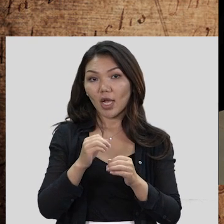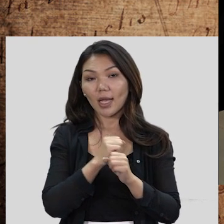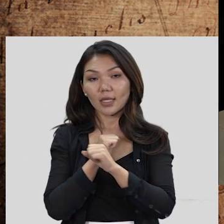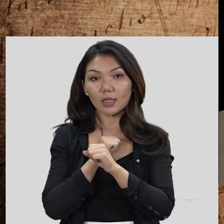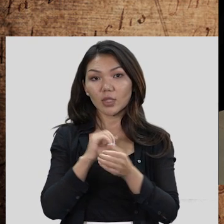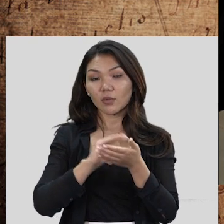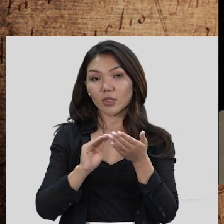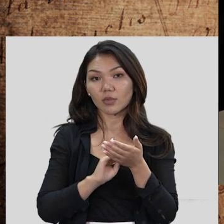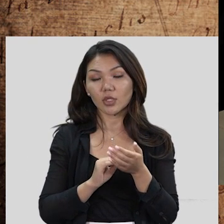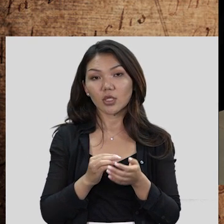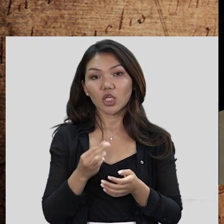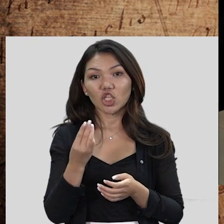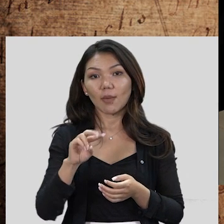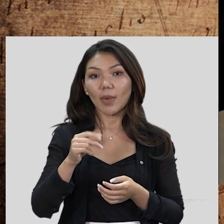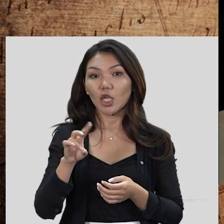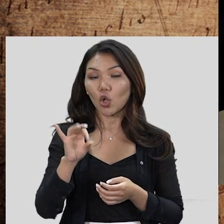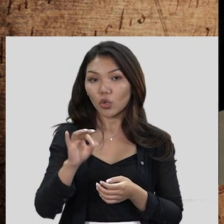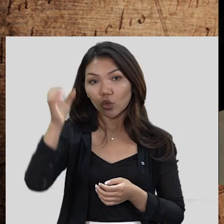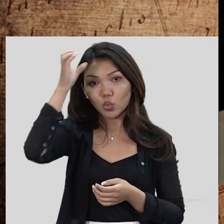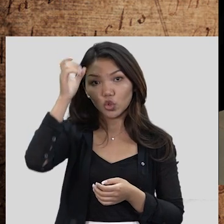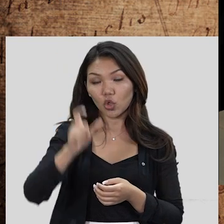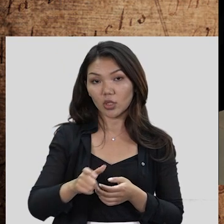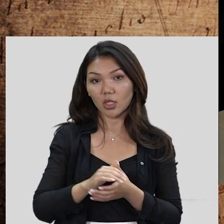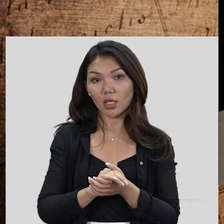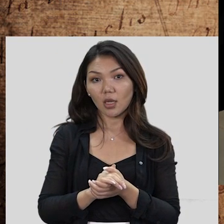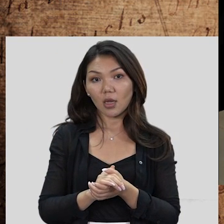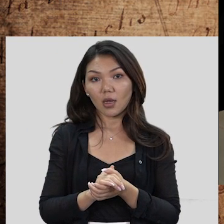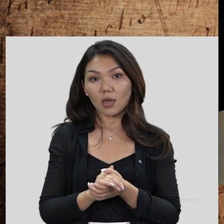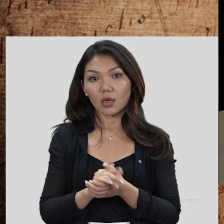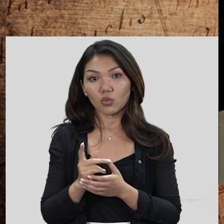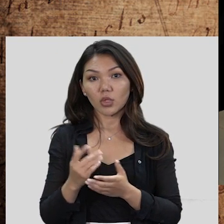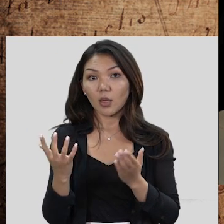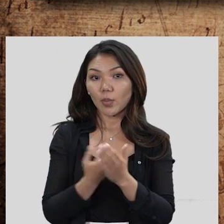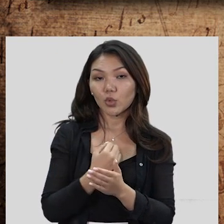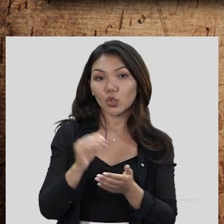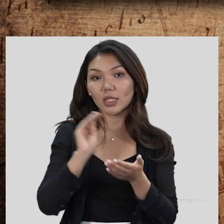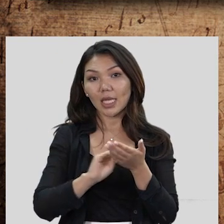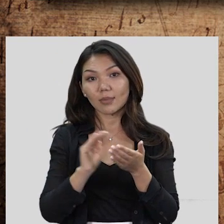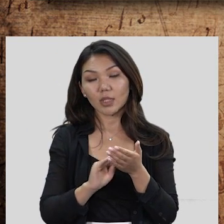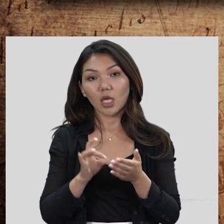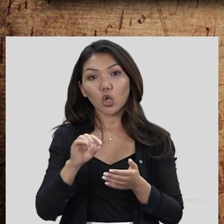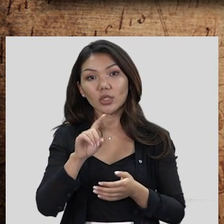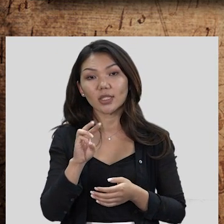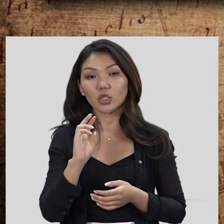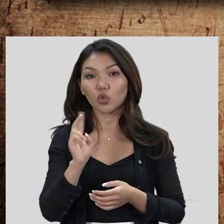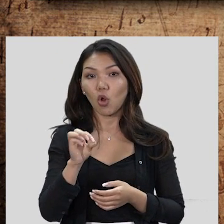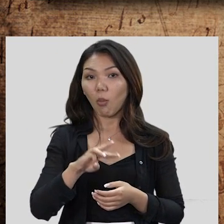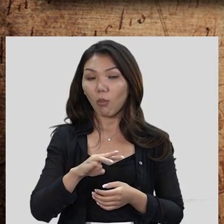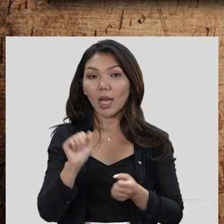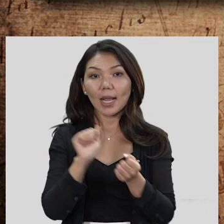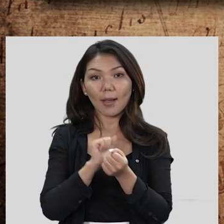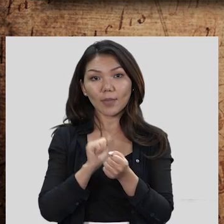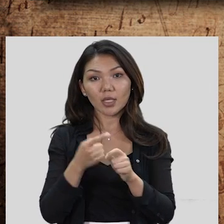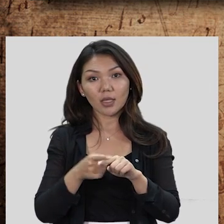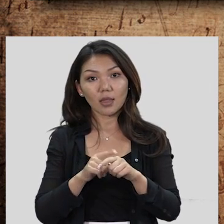шампольона попала надпись на так называемым розеттском камне на этом на этой базальтовой